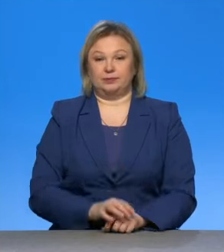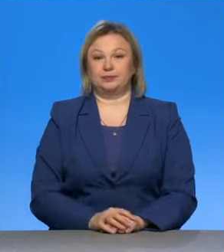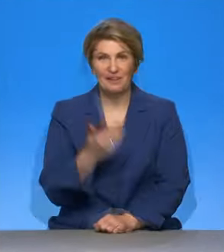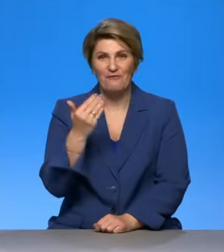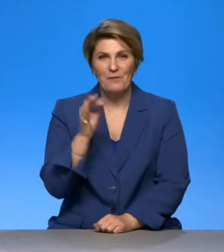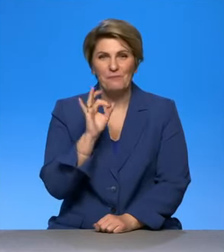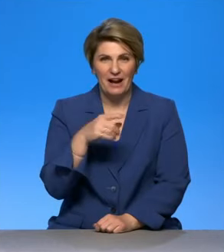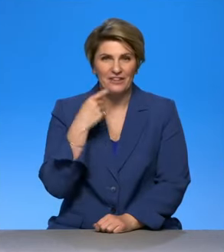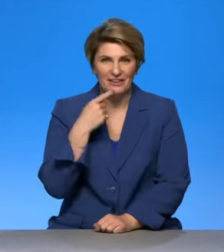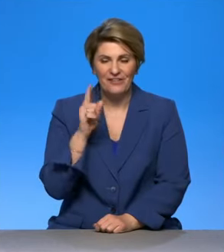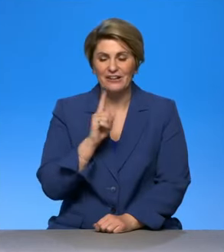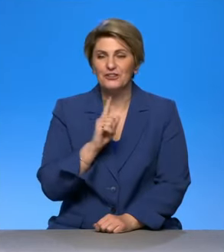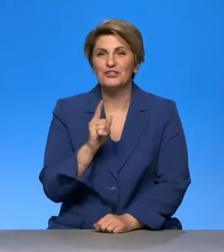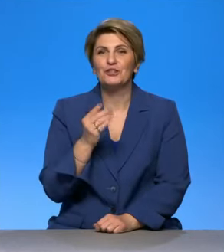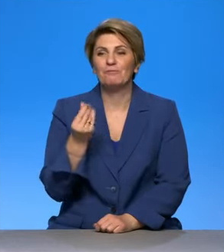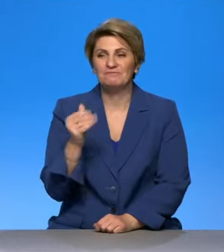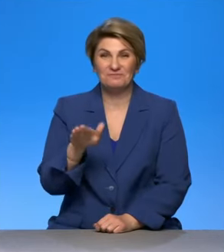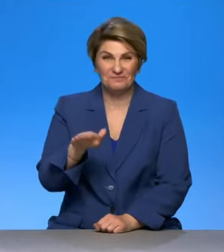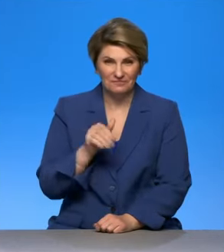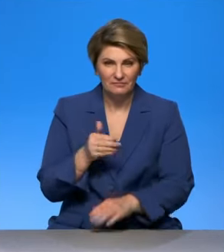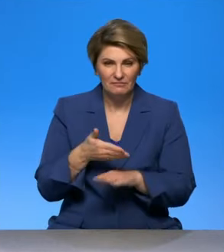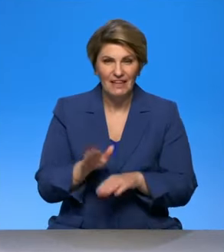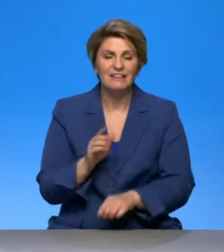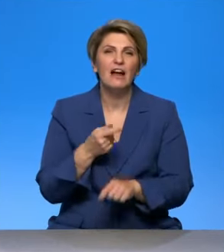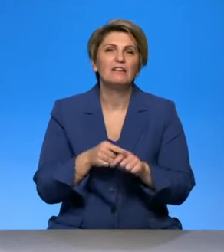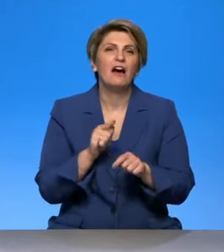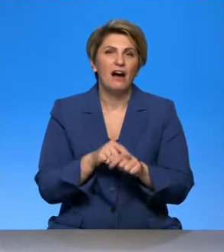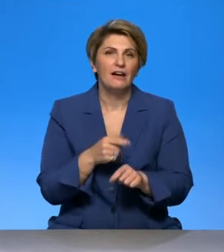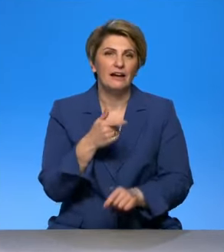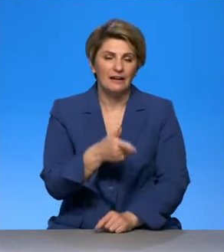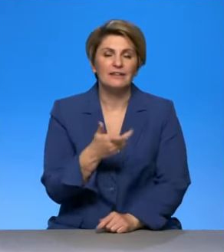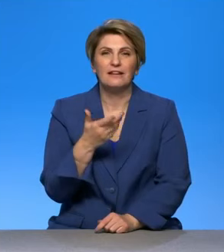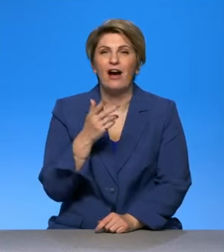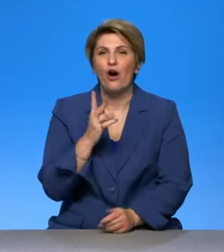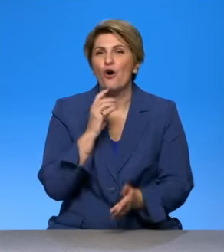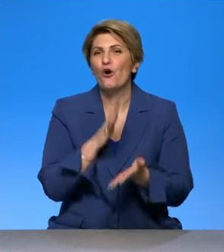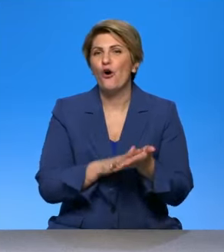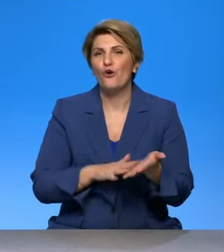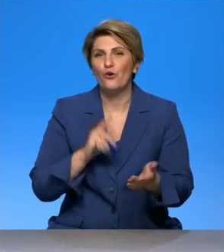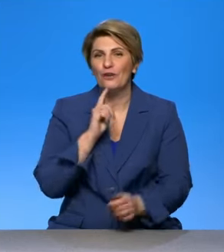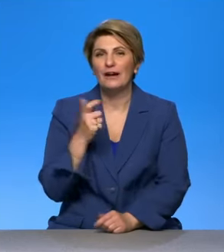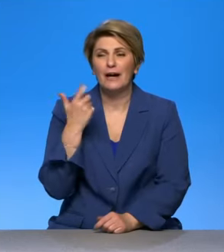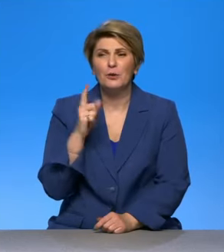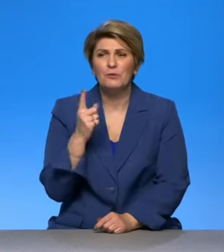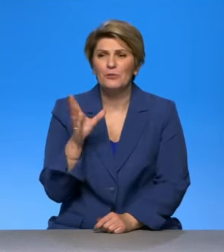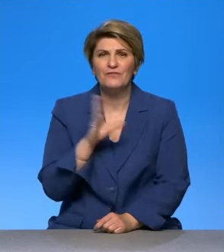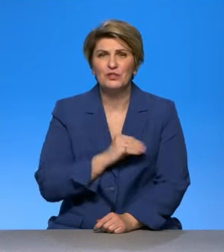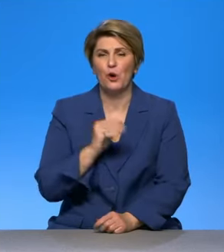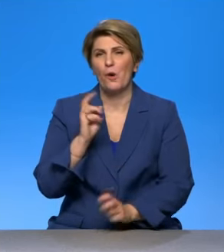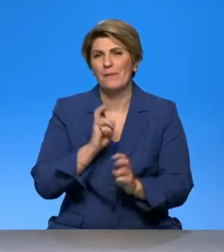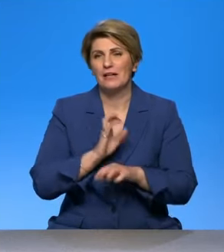кредиты действительно это кровь экономики. Вообще все, что производится, производится каким-то образом в кредит. Либо кредит